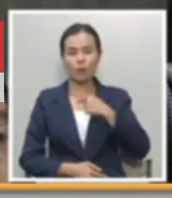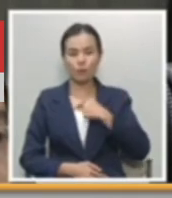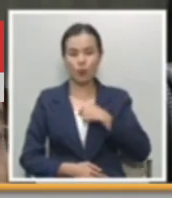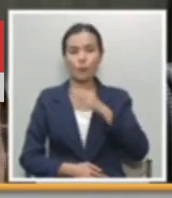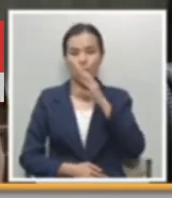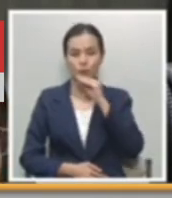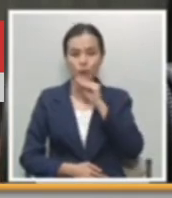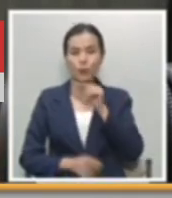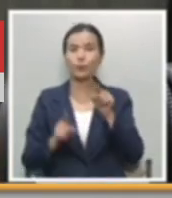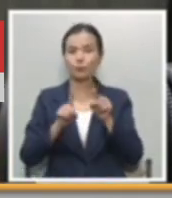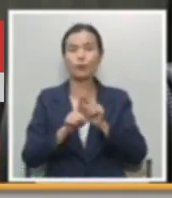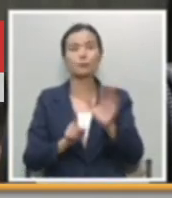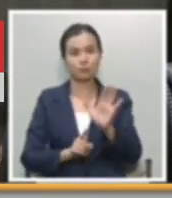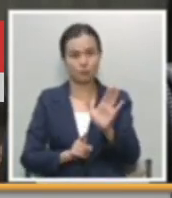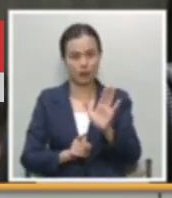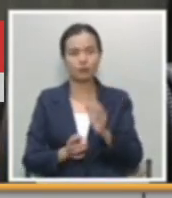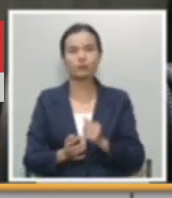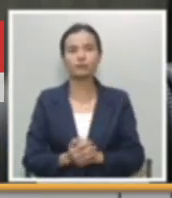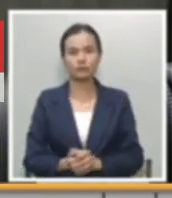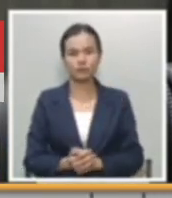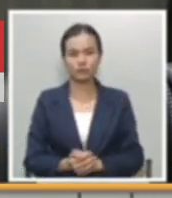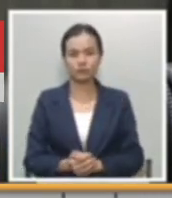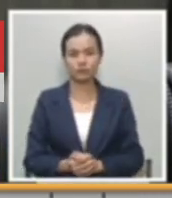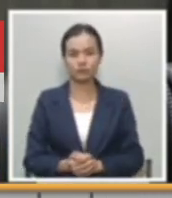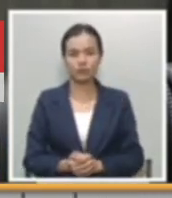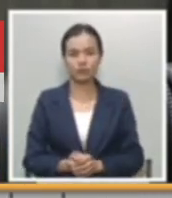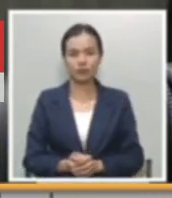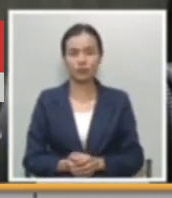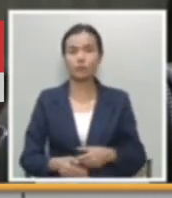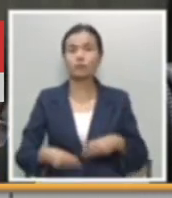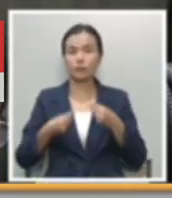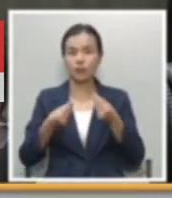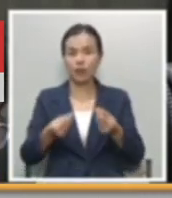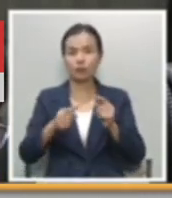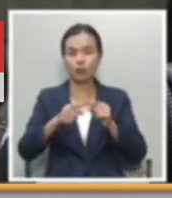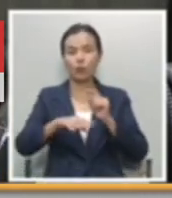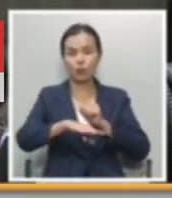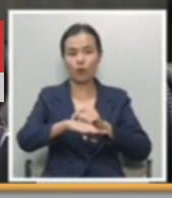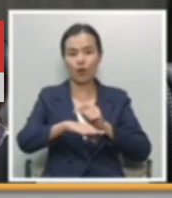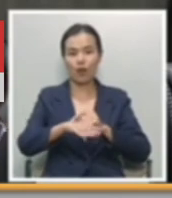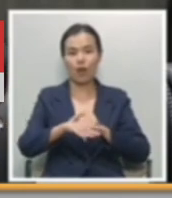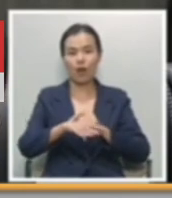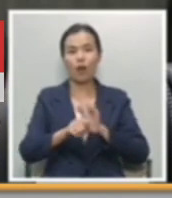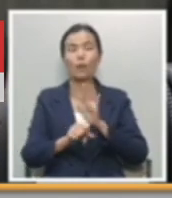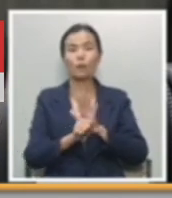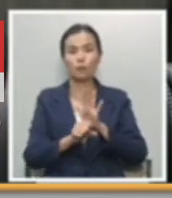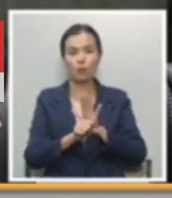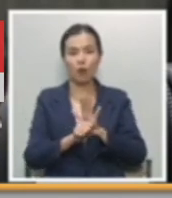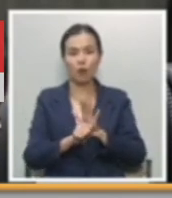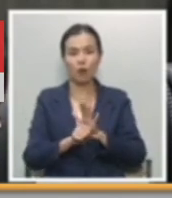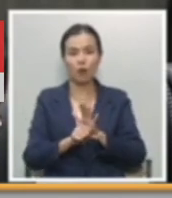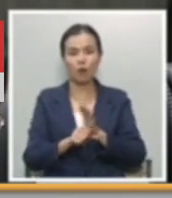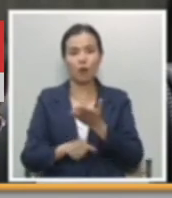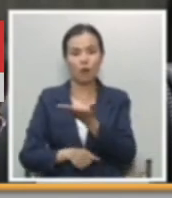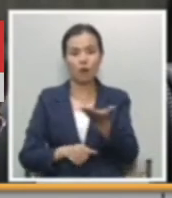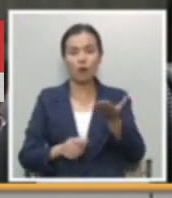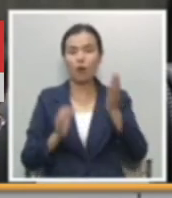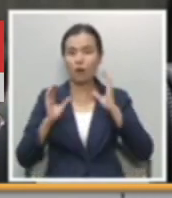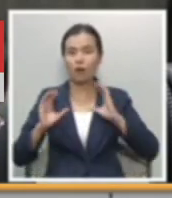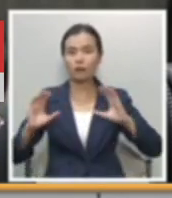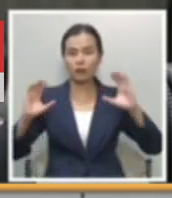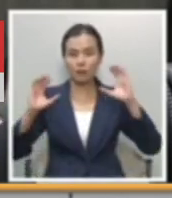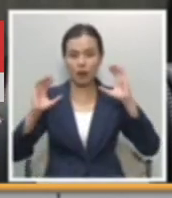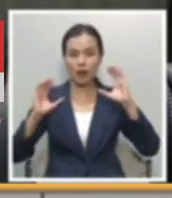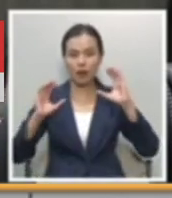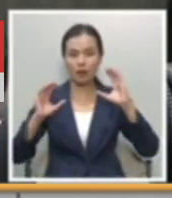ซ้ำคงอยากจะอนุญาตที่จะใช้เวลาเพียงเท่านี้และก็ขอให้รัฐบาลได้ต